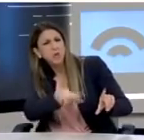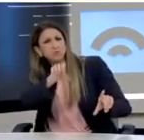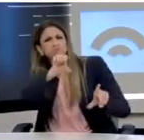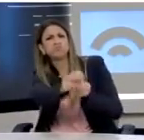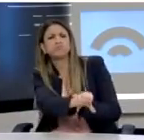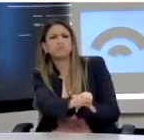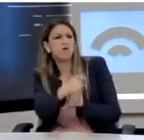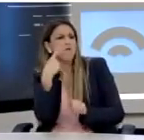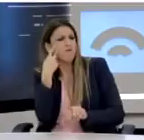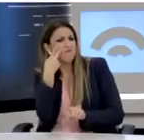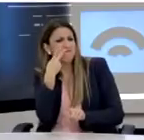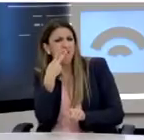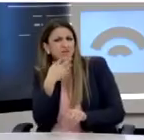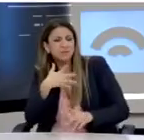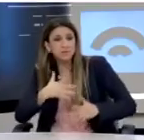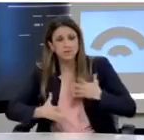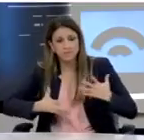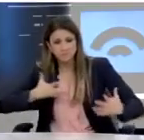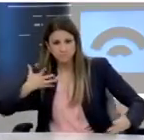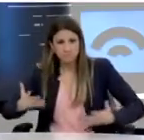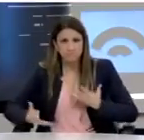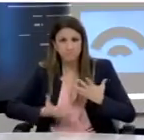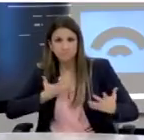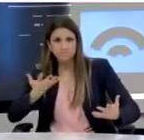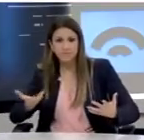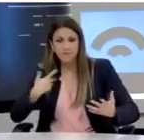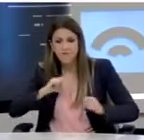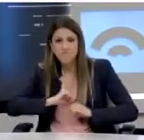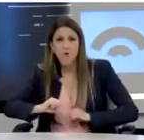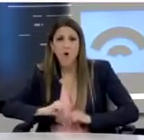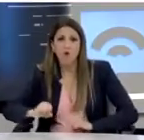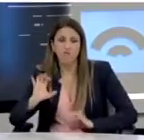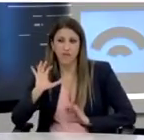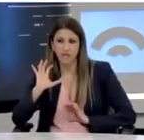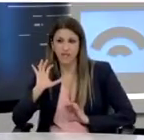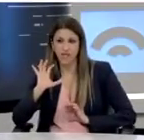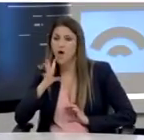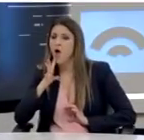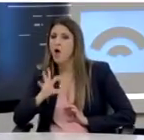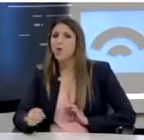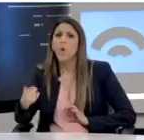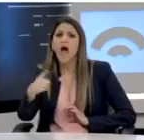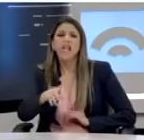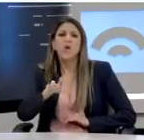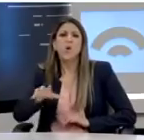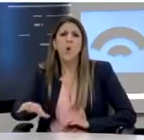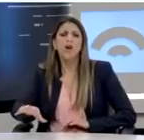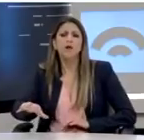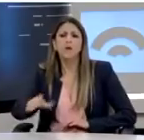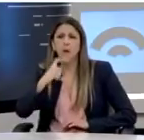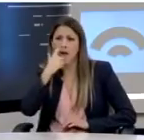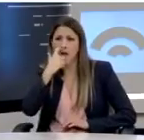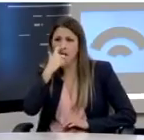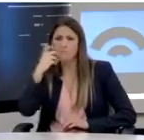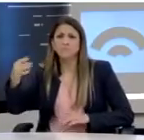βρίσκεται σε διαρκή εγρήγορση απέναντι σε μια χώρα που έχει το 6% του ΑΕΠ της και 2